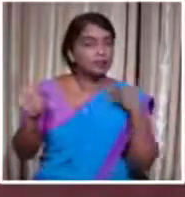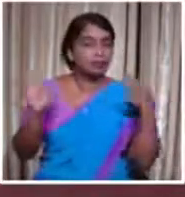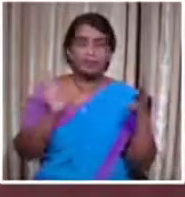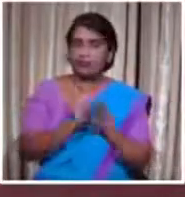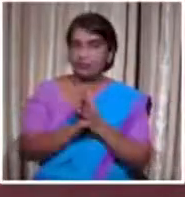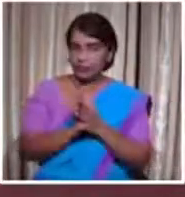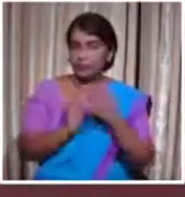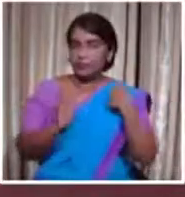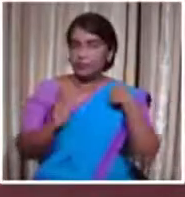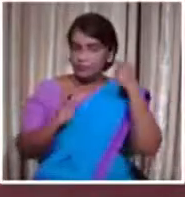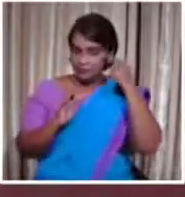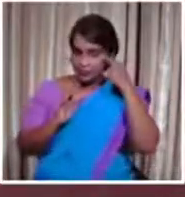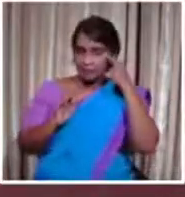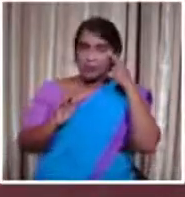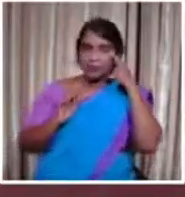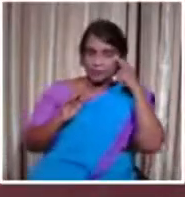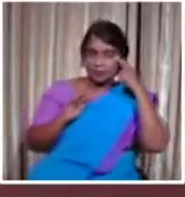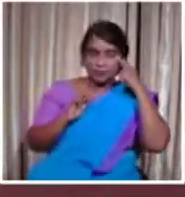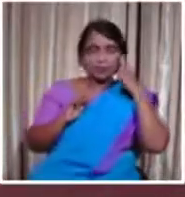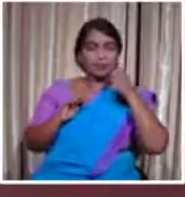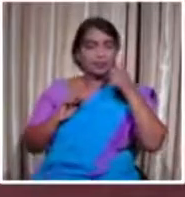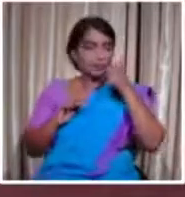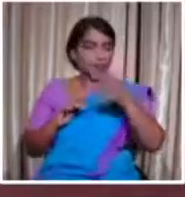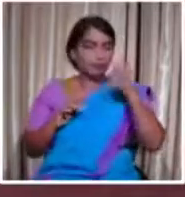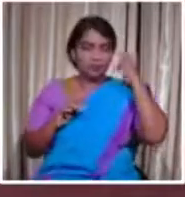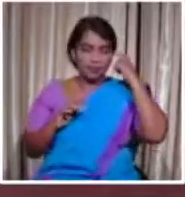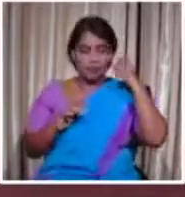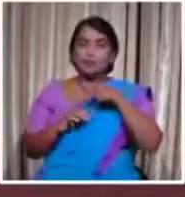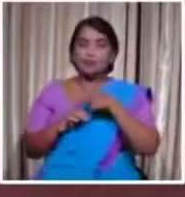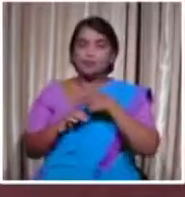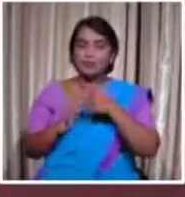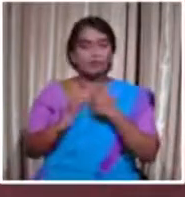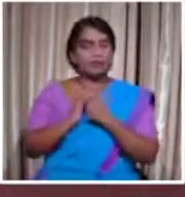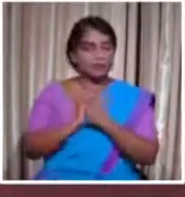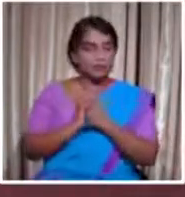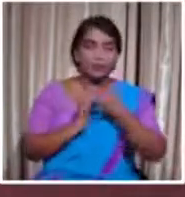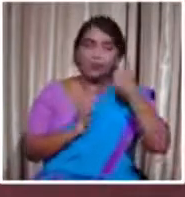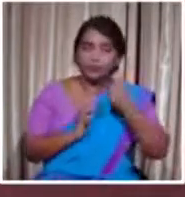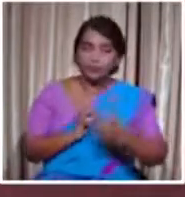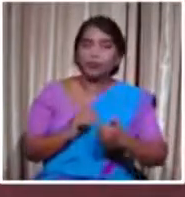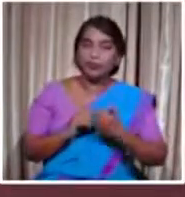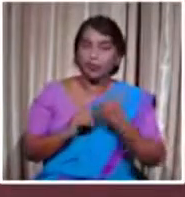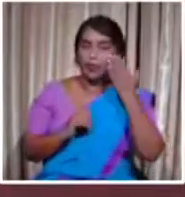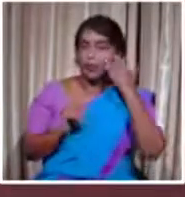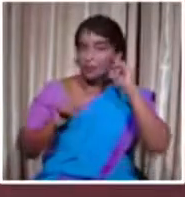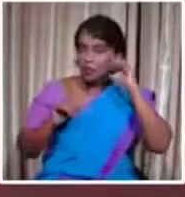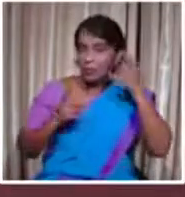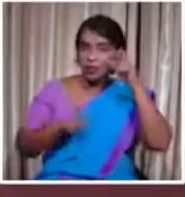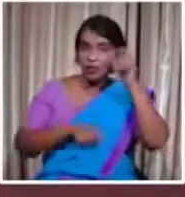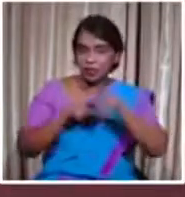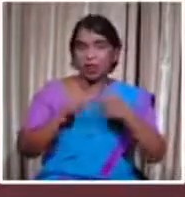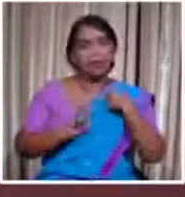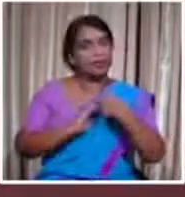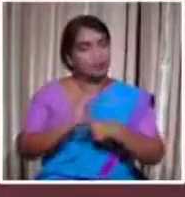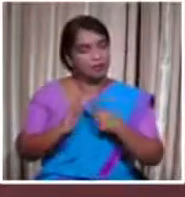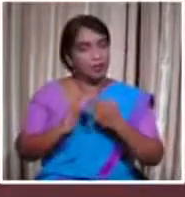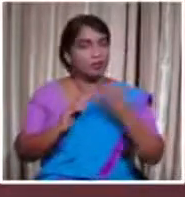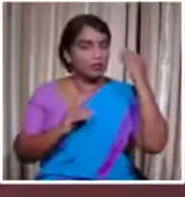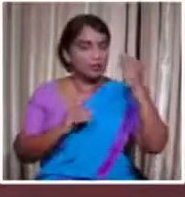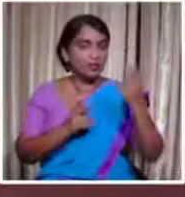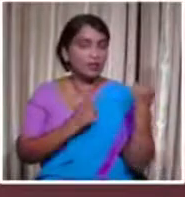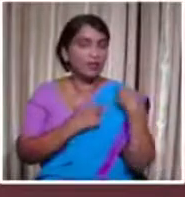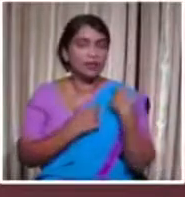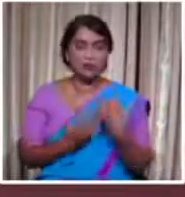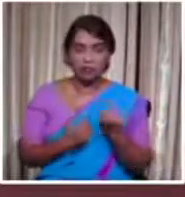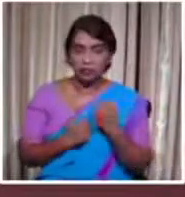තිබුණු ස්මරණීය සී වටන ඒවා ඒ ගෞරවය වටිනාකම නොහඳින පිරිසක් ද අපේ රටේ අනාගතය බාර ගන්න